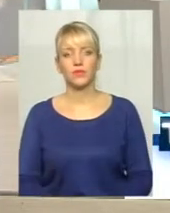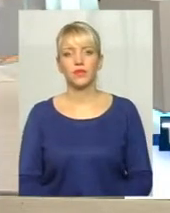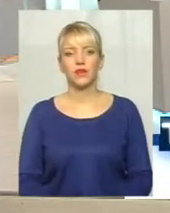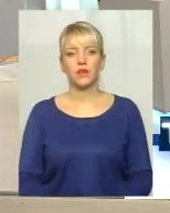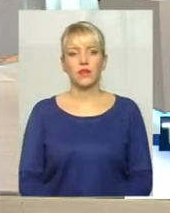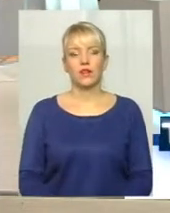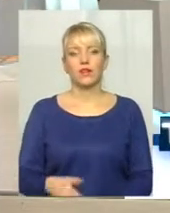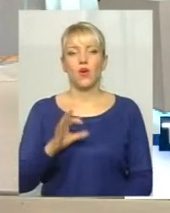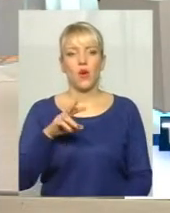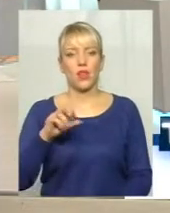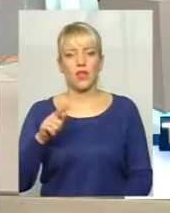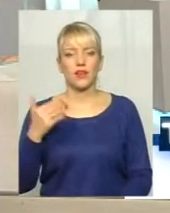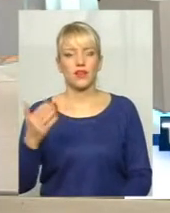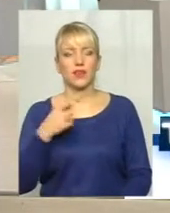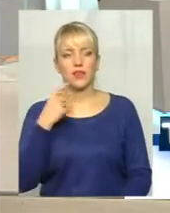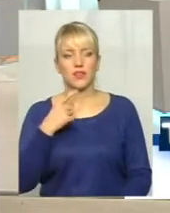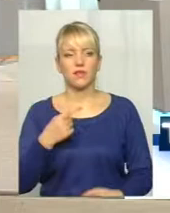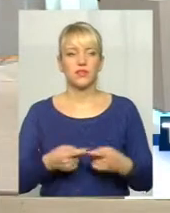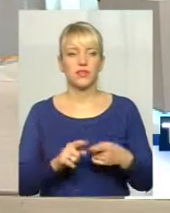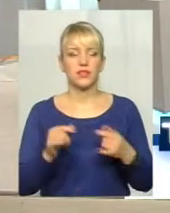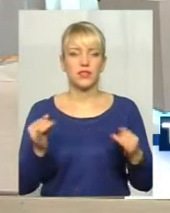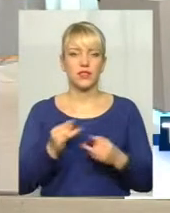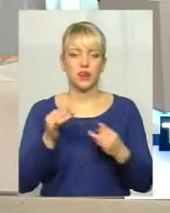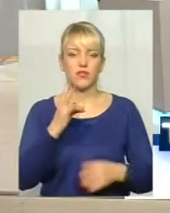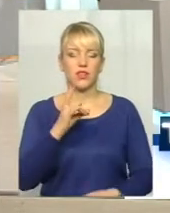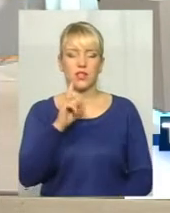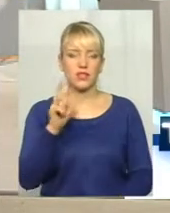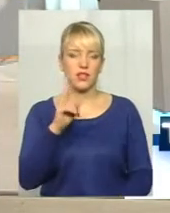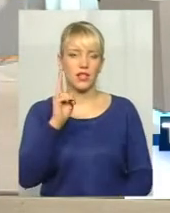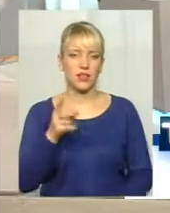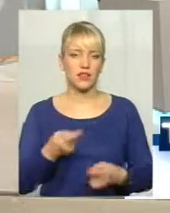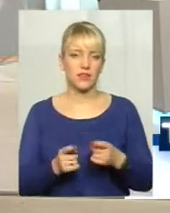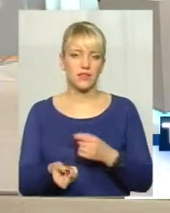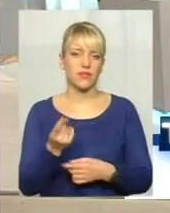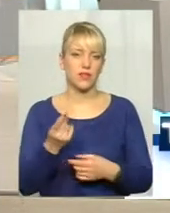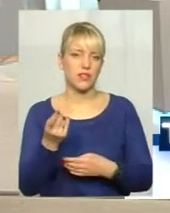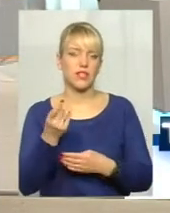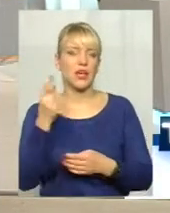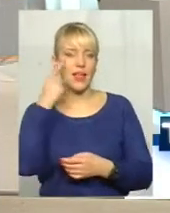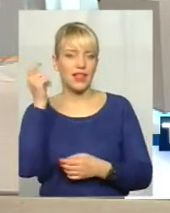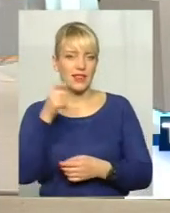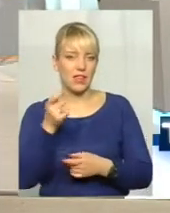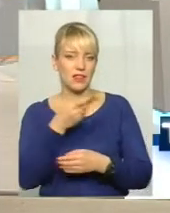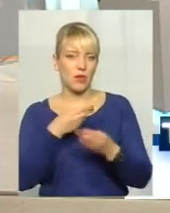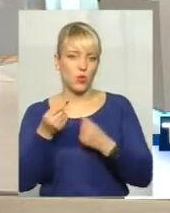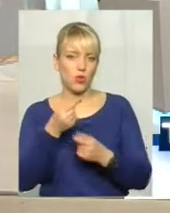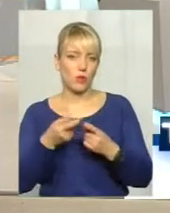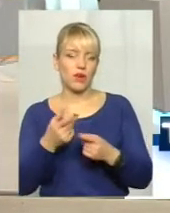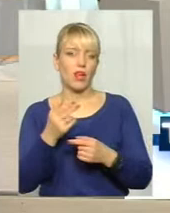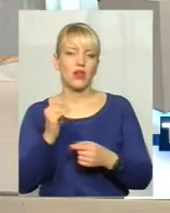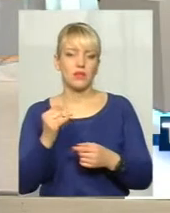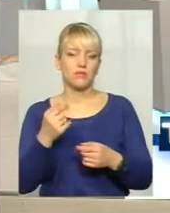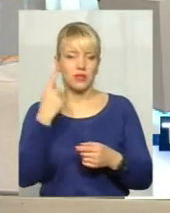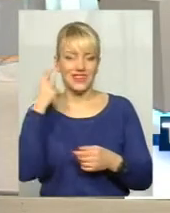ти казав, що ну так порівняв, дуже цікаво, що на ЗК китайська, ну виявилась китайську підробку, але разом з тим, ця китайська підробка, так